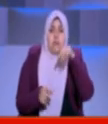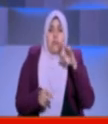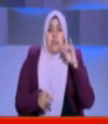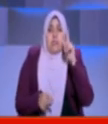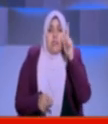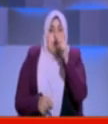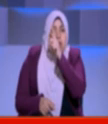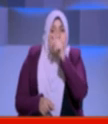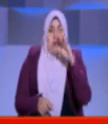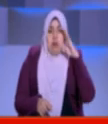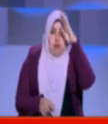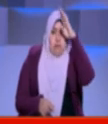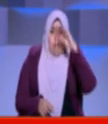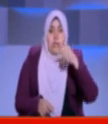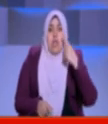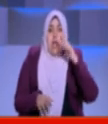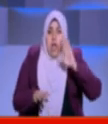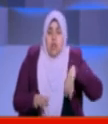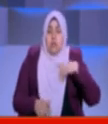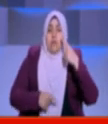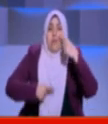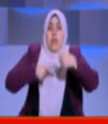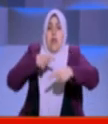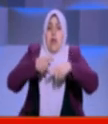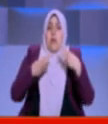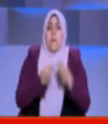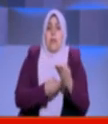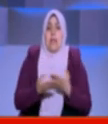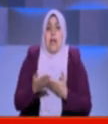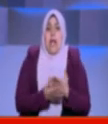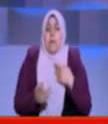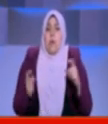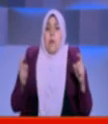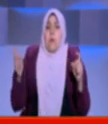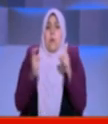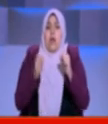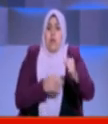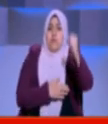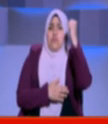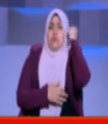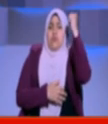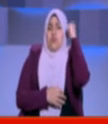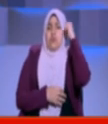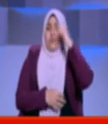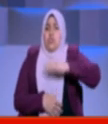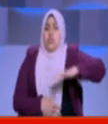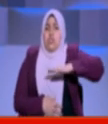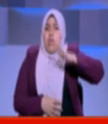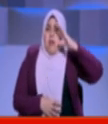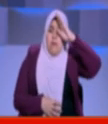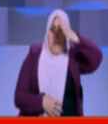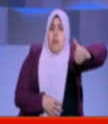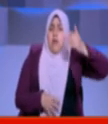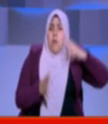عايشنا وتعايشنا وتعاملنا وواجهنا الاحتجاجات الشعبية الواسعة التي